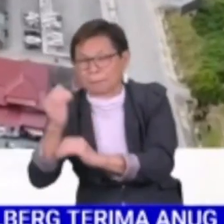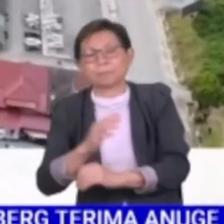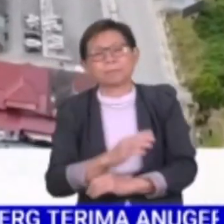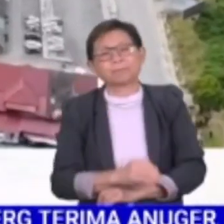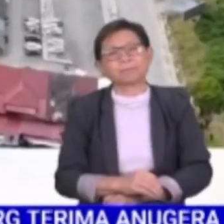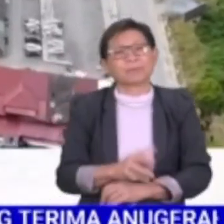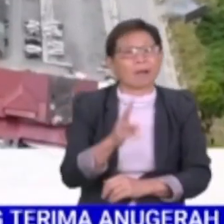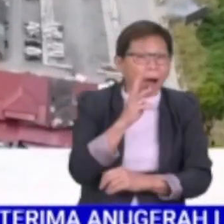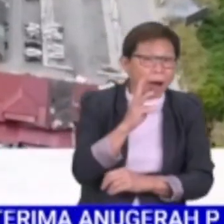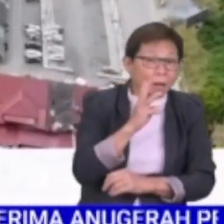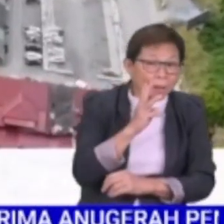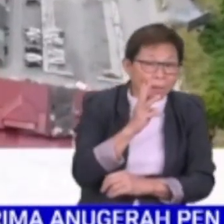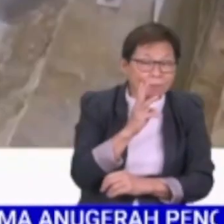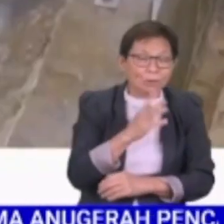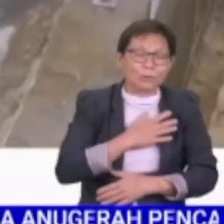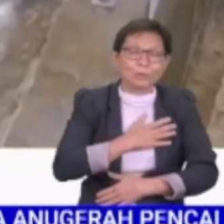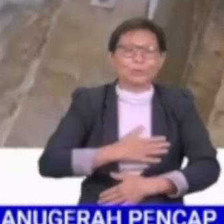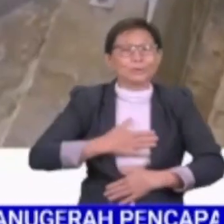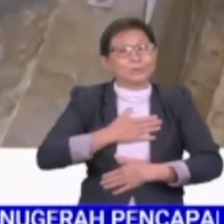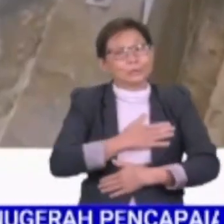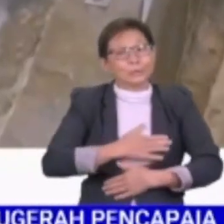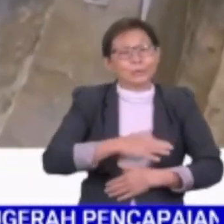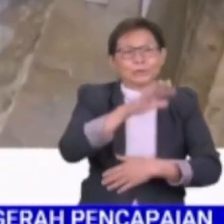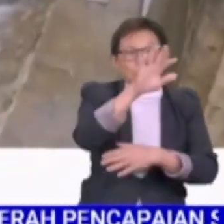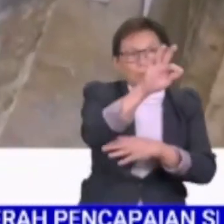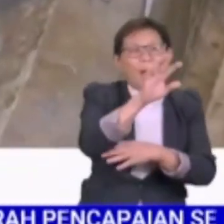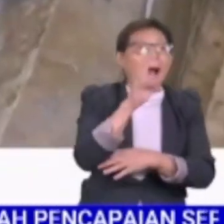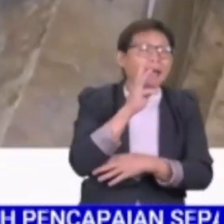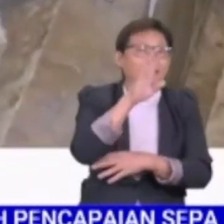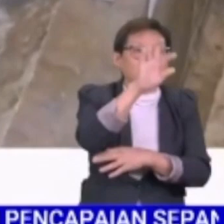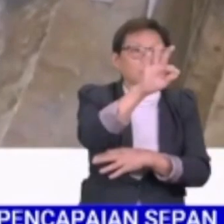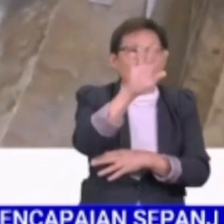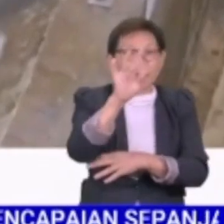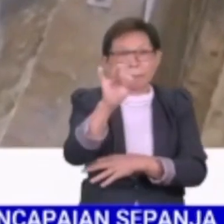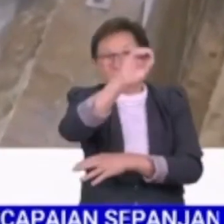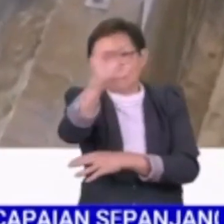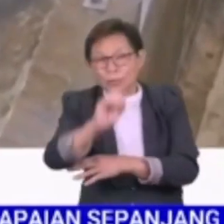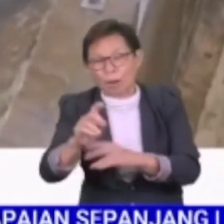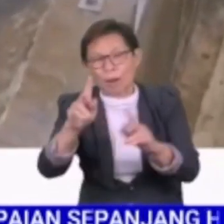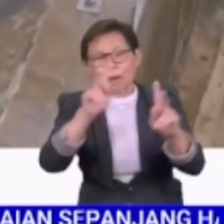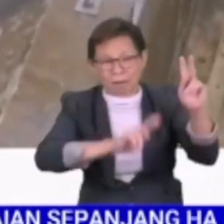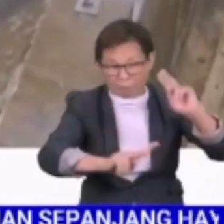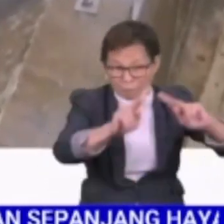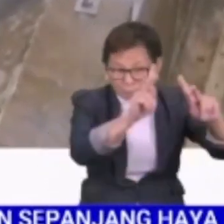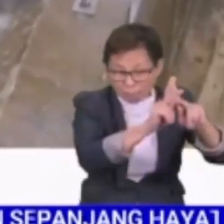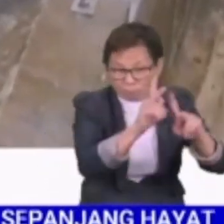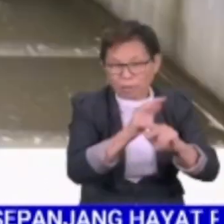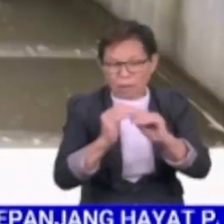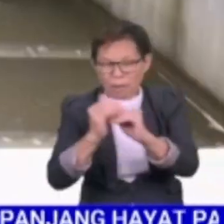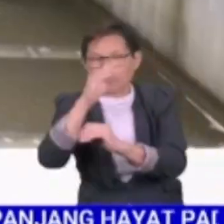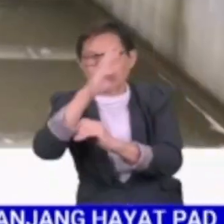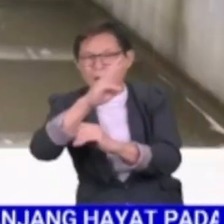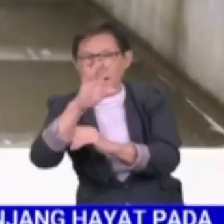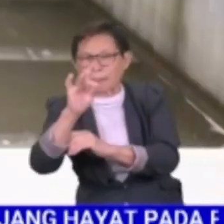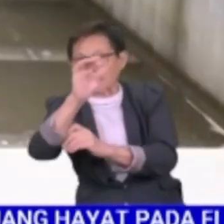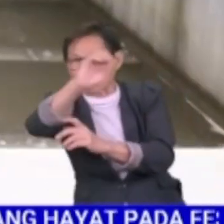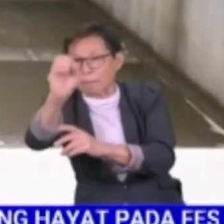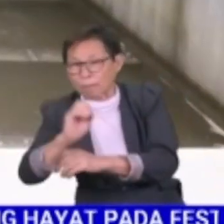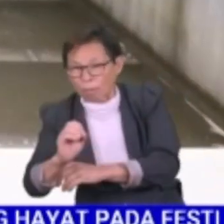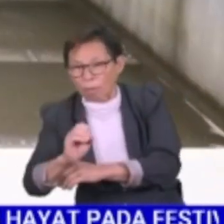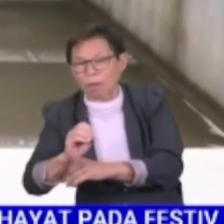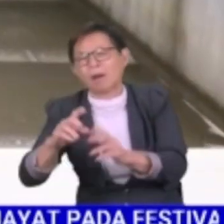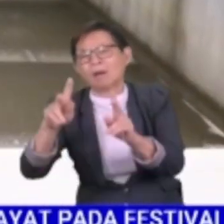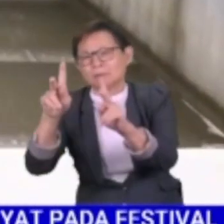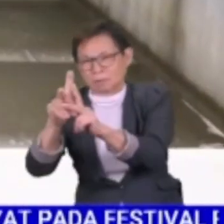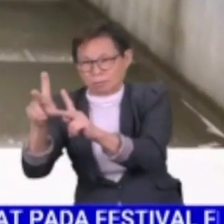merekalah bakalan air pula dinikmati sekitar 9800 penduduk Bandar berbanding lebih 6800